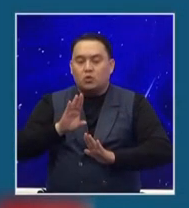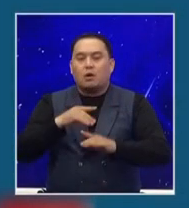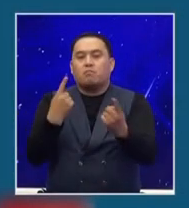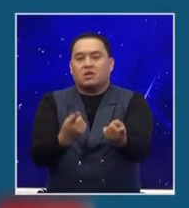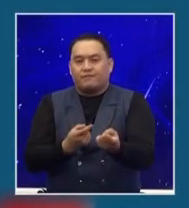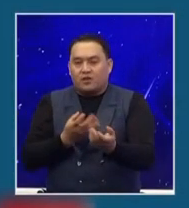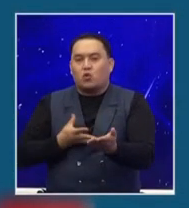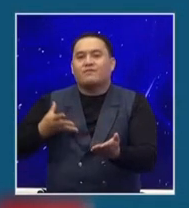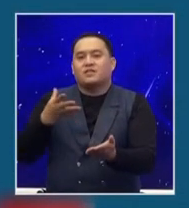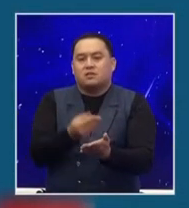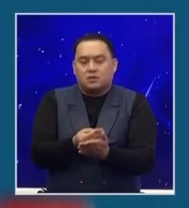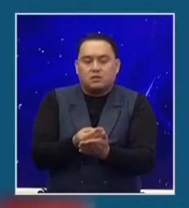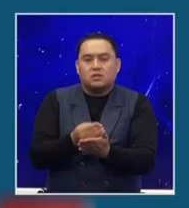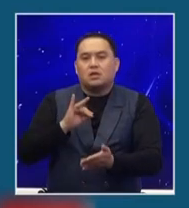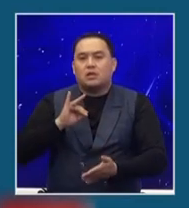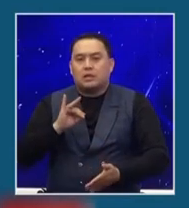привлекаем инвестиции,